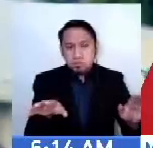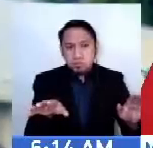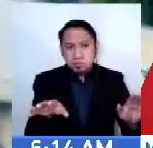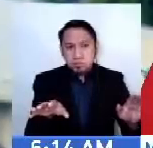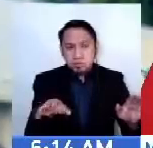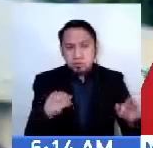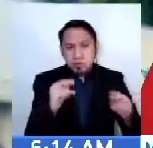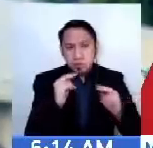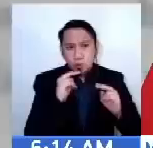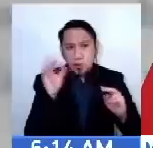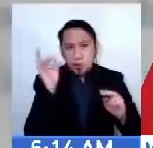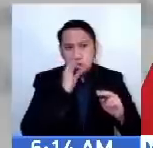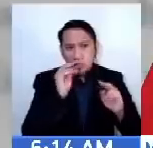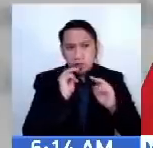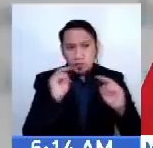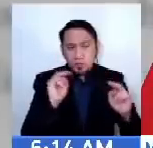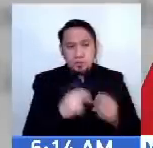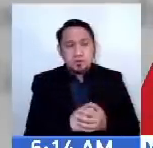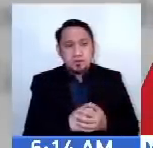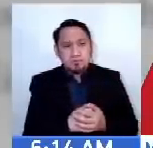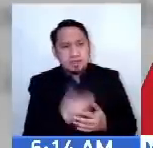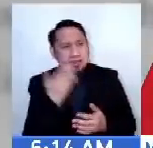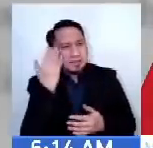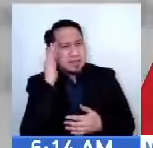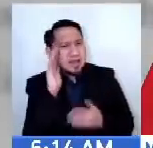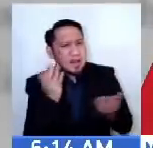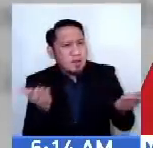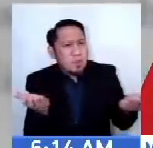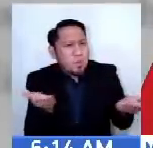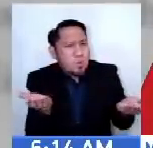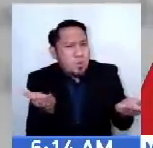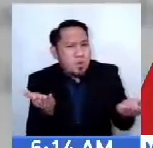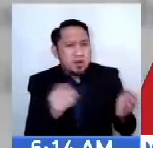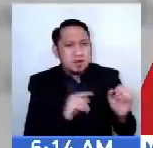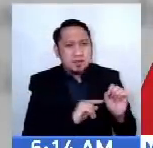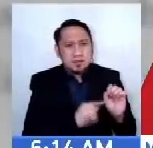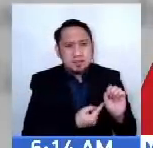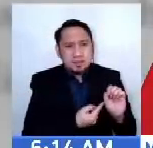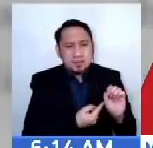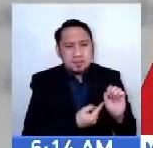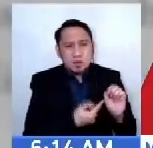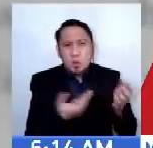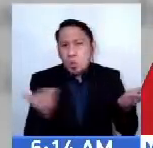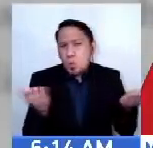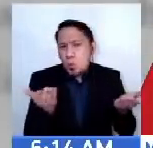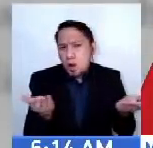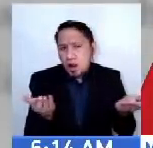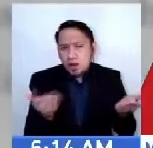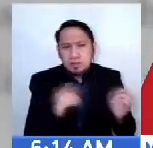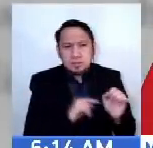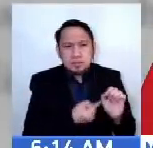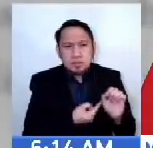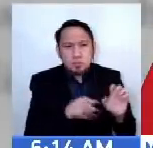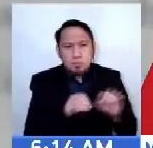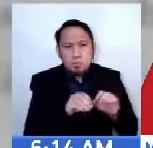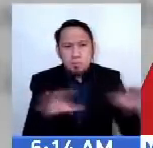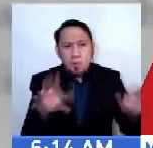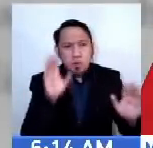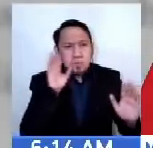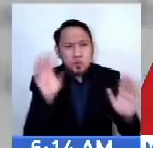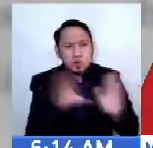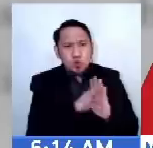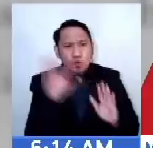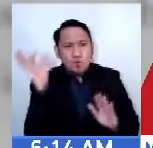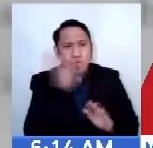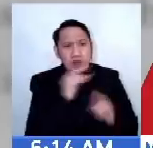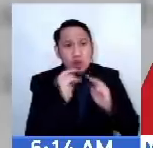ganung findings kung saan nagawa yung ganyang pagmamanipula o kung saan ang galing yung fake na balota na yan. Subalit ito po i-investigahan ng